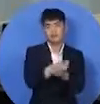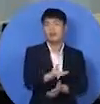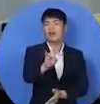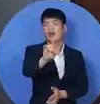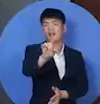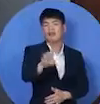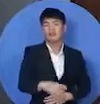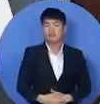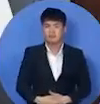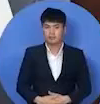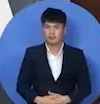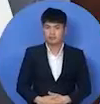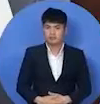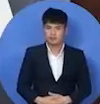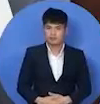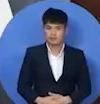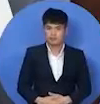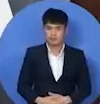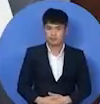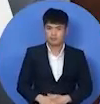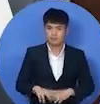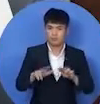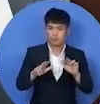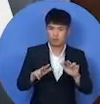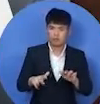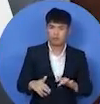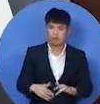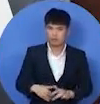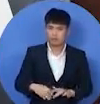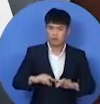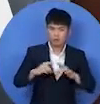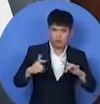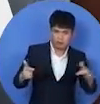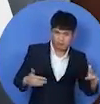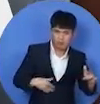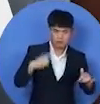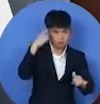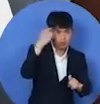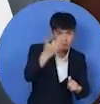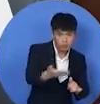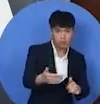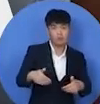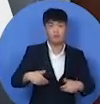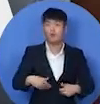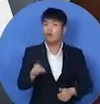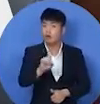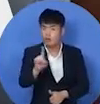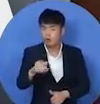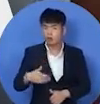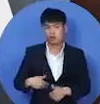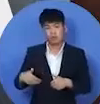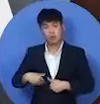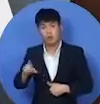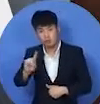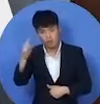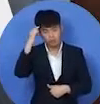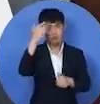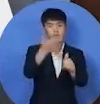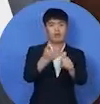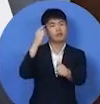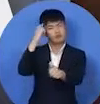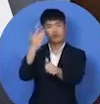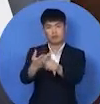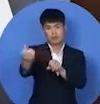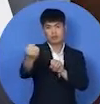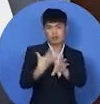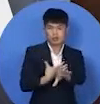행정입니다. 업체를 다 이렇게 방문을 해가지고 다 설문식으로 다 받았습니다. 뭐가 필요하냐. 아, 그게 좋은 거. 예,